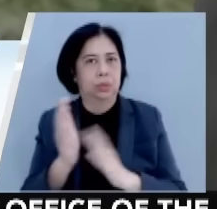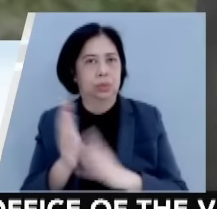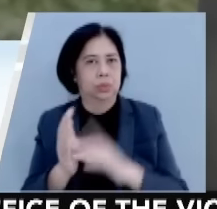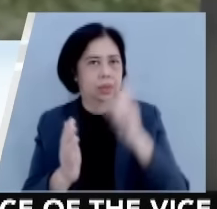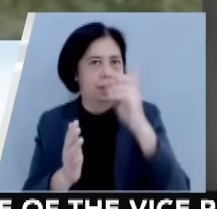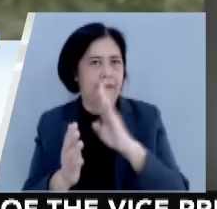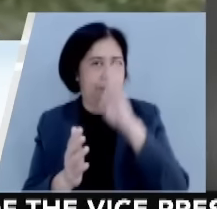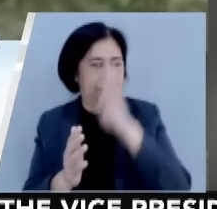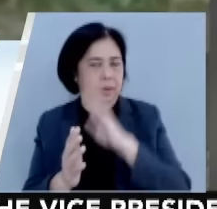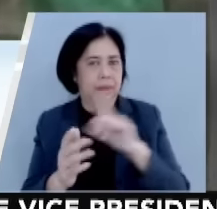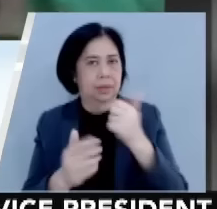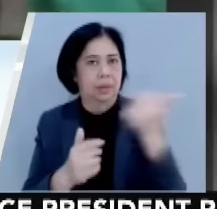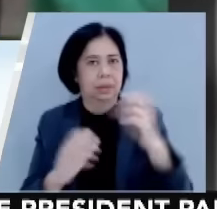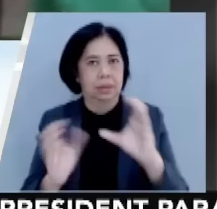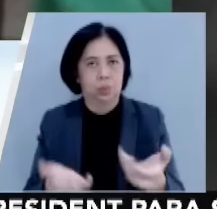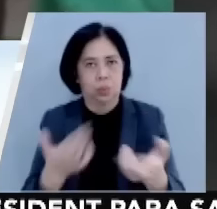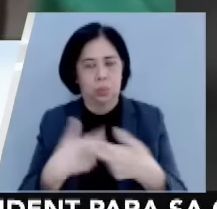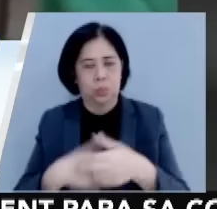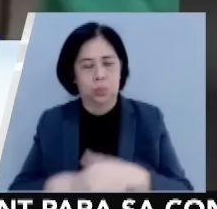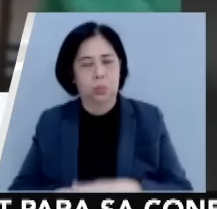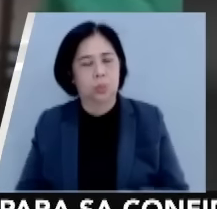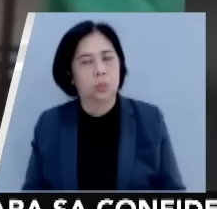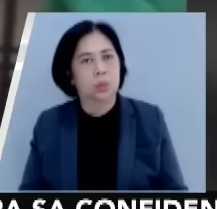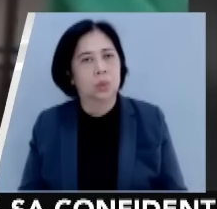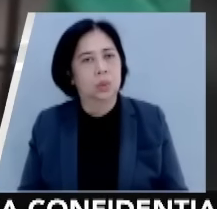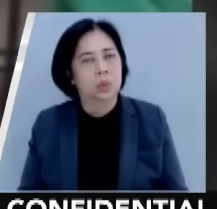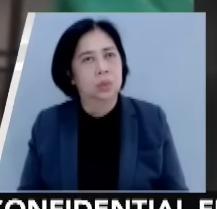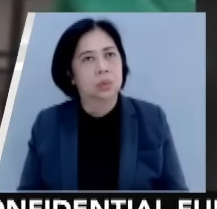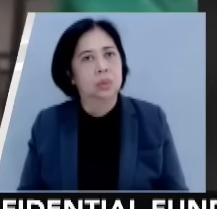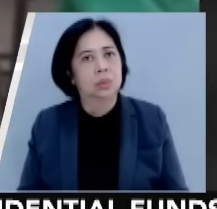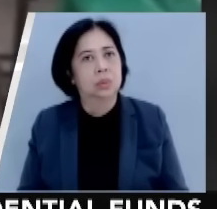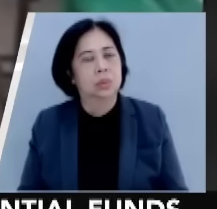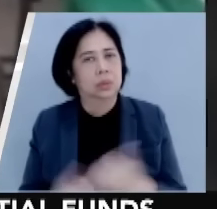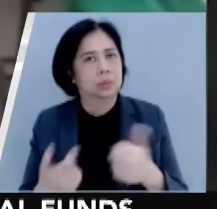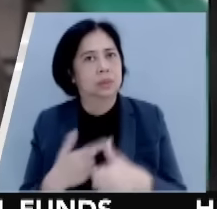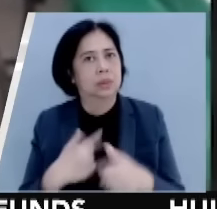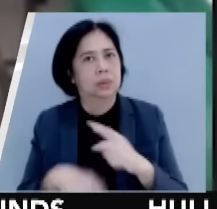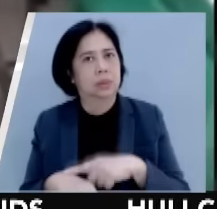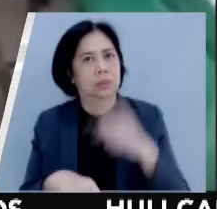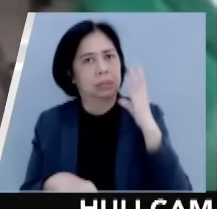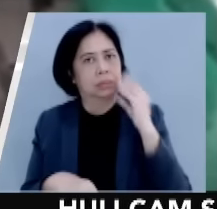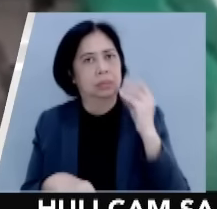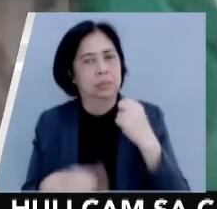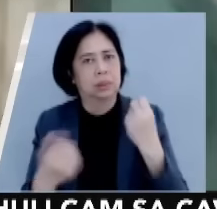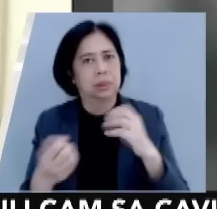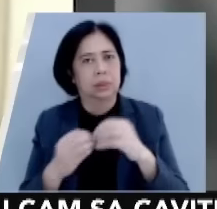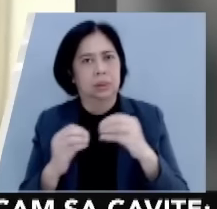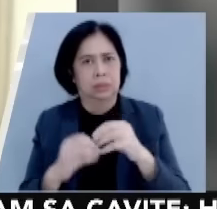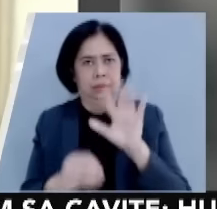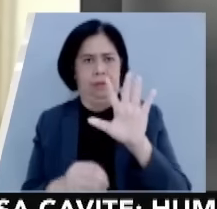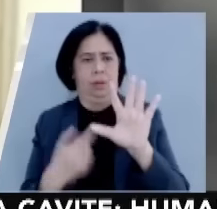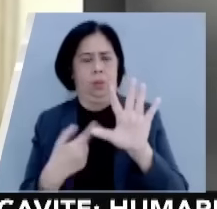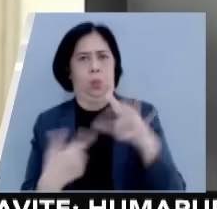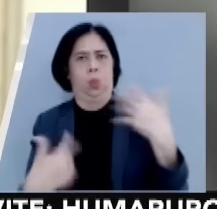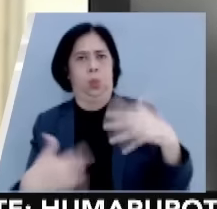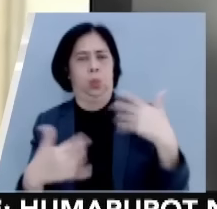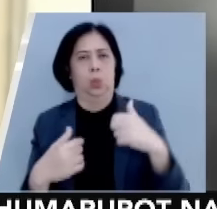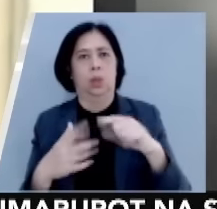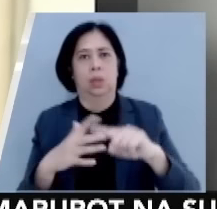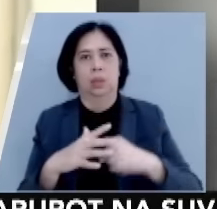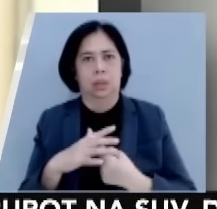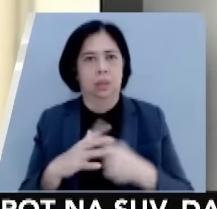ibang classroom. Ngayon lang po namin na-experience talaga yung super typhoon na mag-signal number 5. Nag-start po ng 1